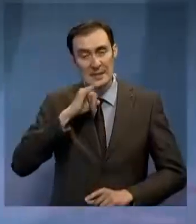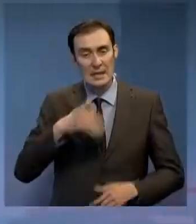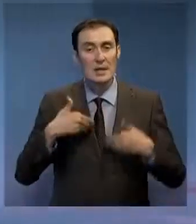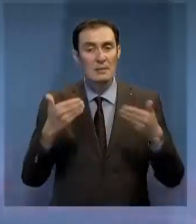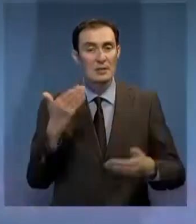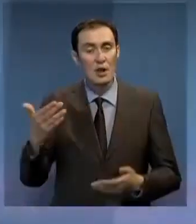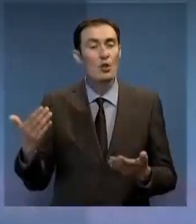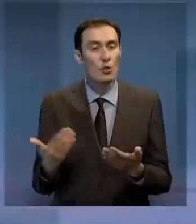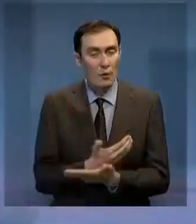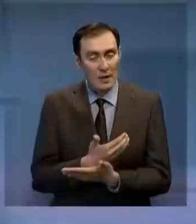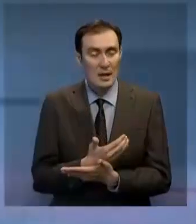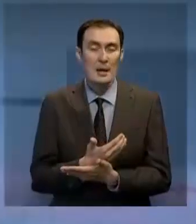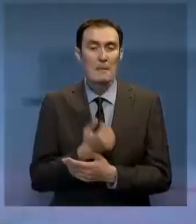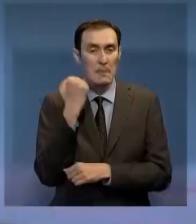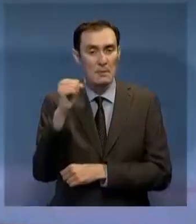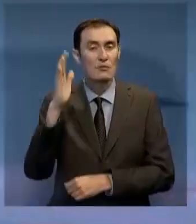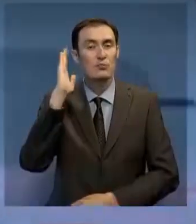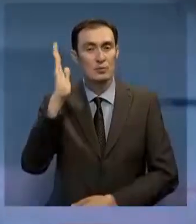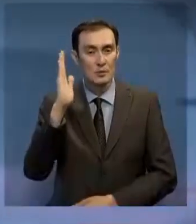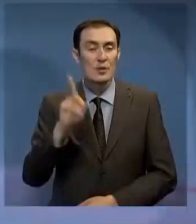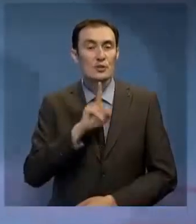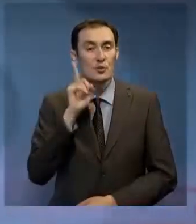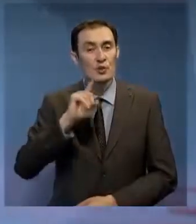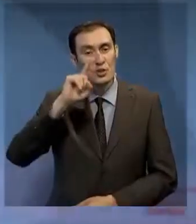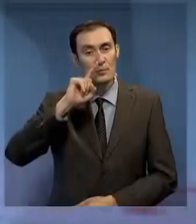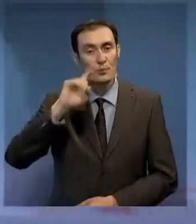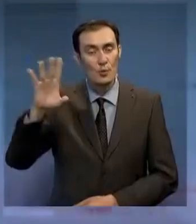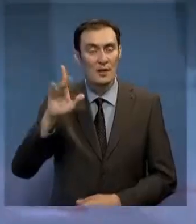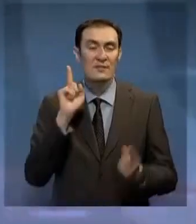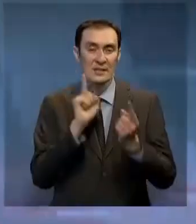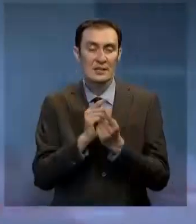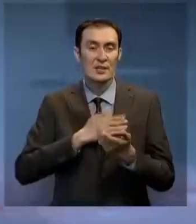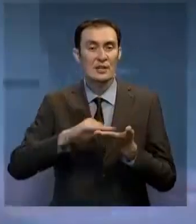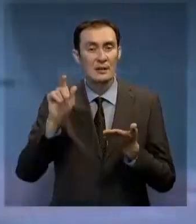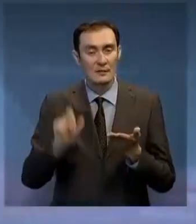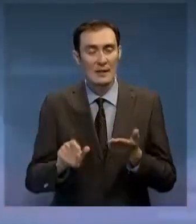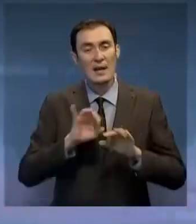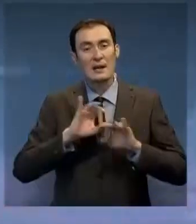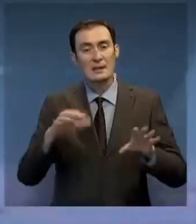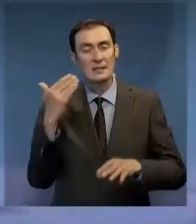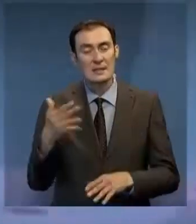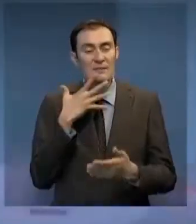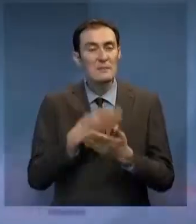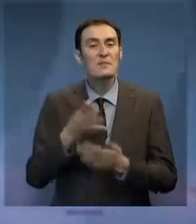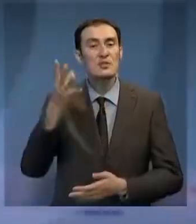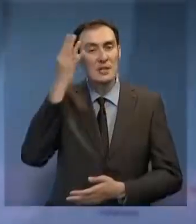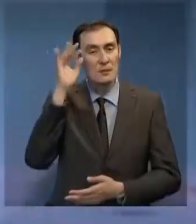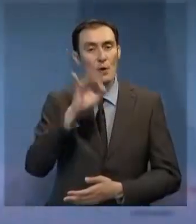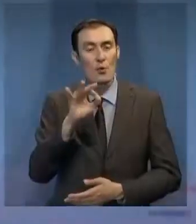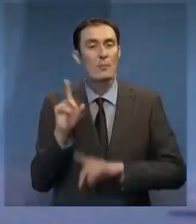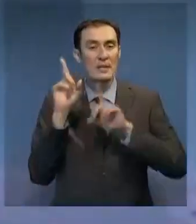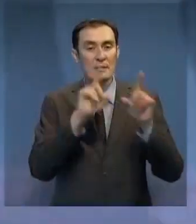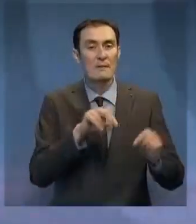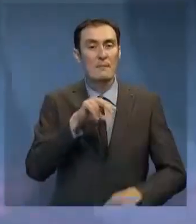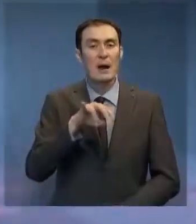и пожелал ей новых побед в будущем. С юной чемпионкой встретились и мои коллеги. Она поделилась с ними впечатлениями о поездке в